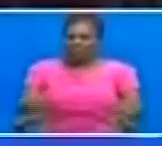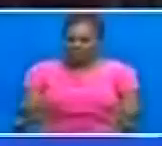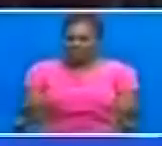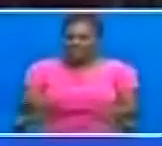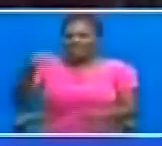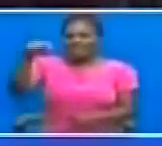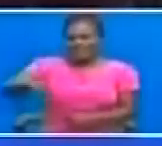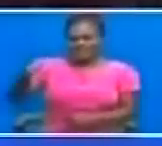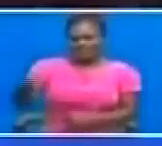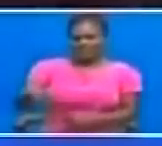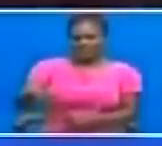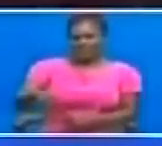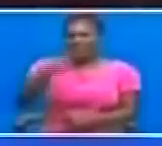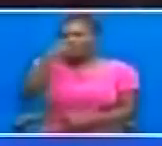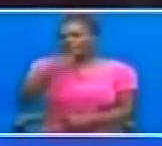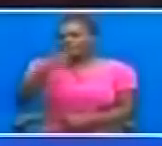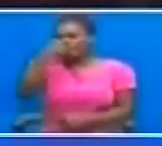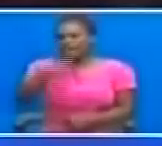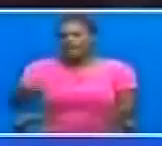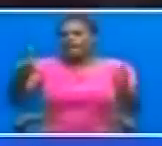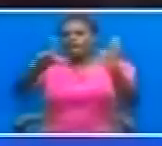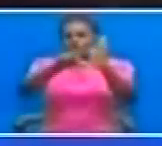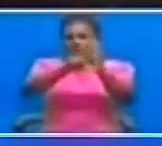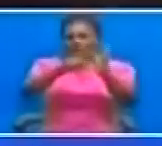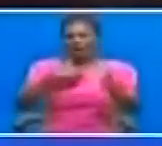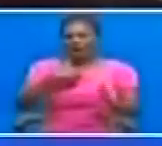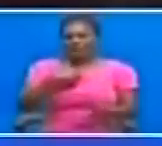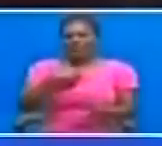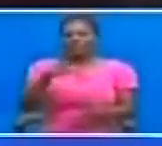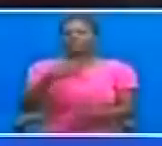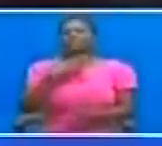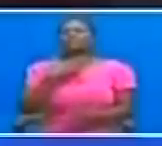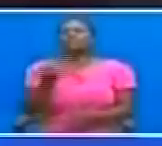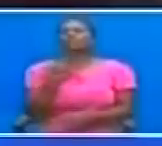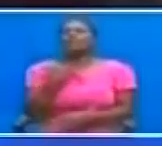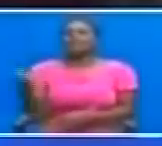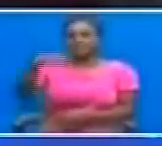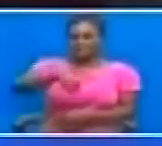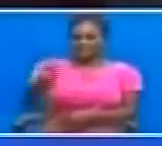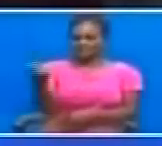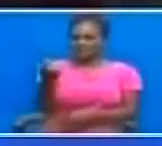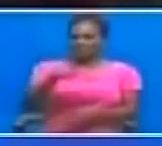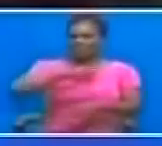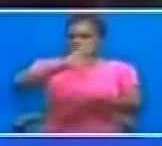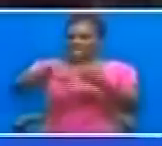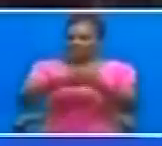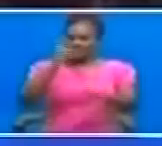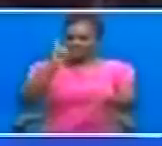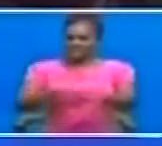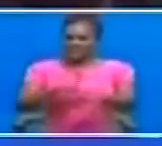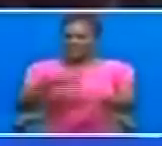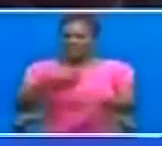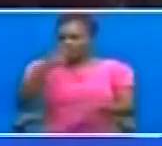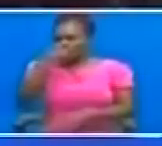kwamba now that kule Tanzania waliweka sheria ambayo ni kali, sasa unatorokea hapa. And every time kuna kura